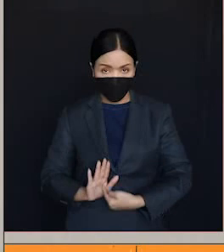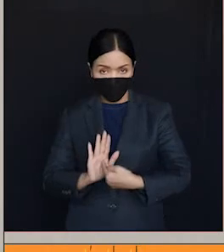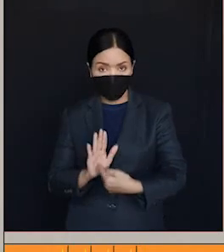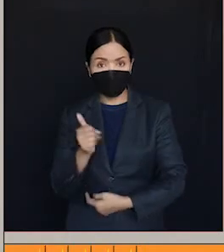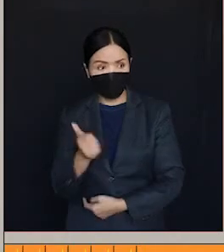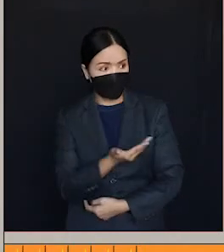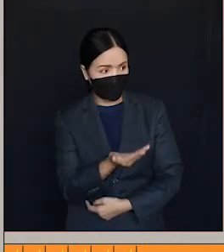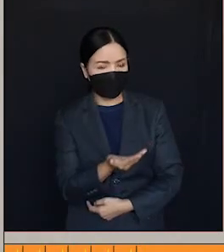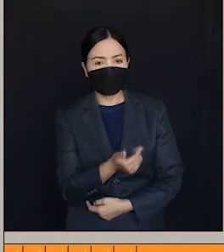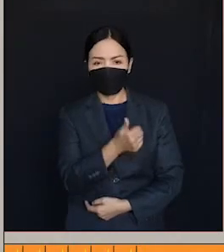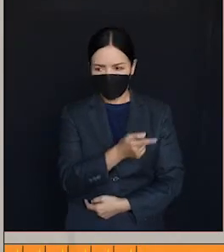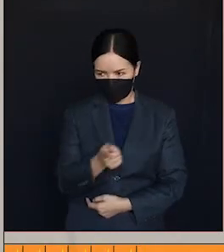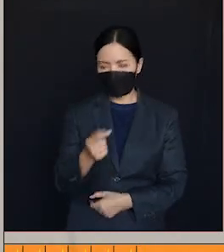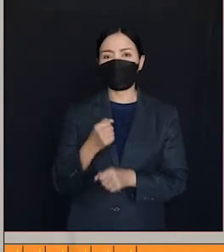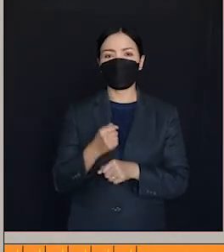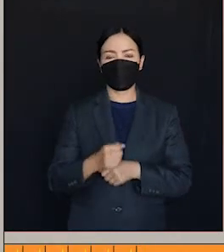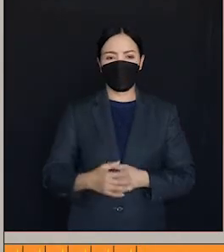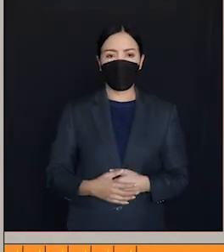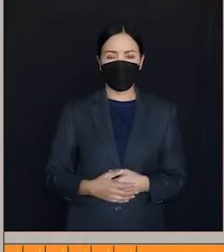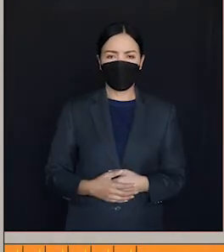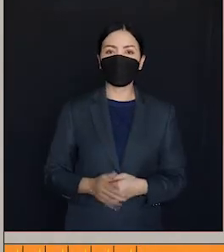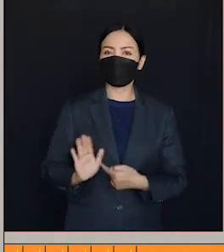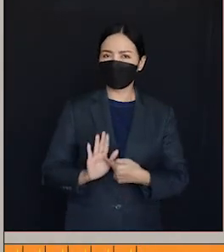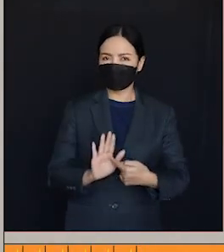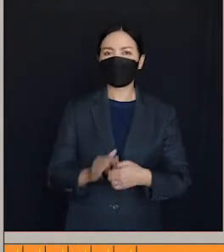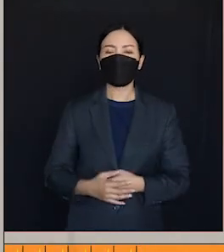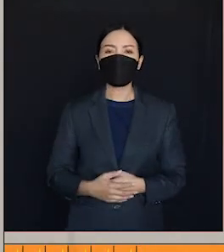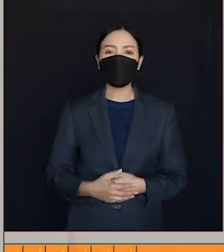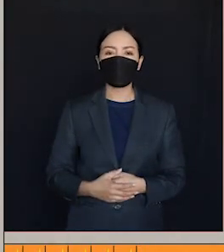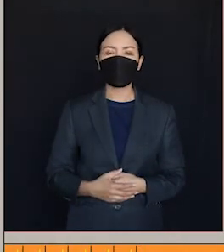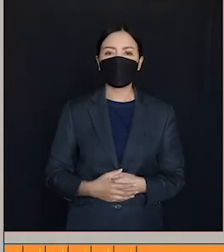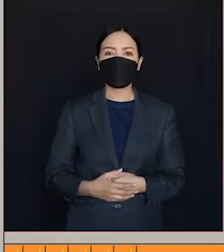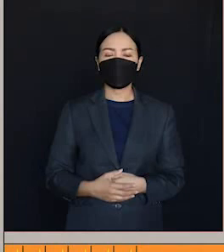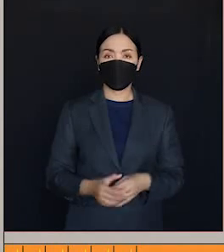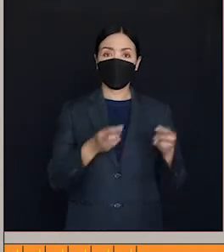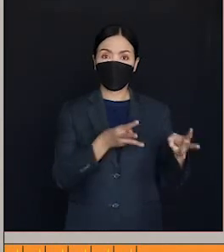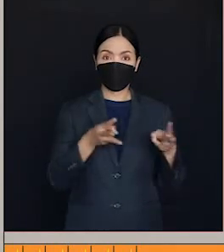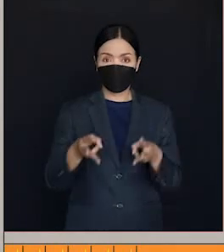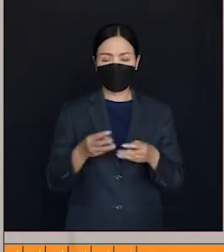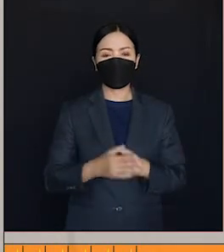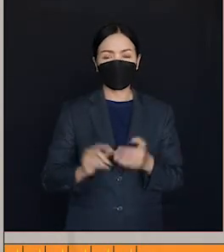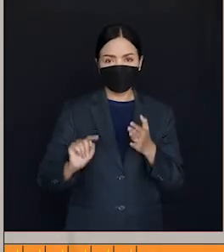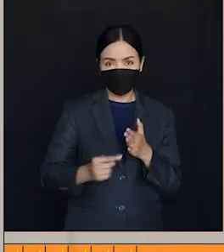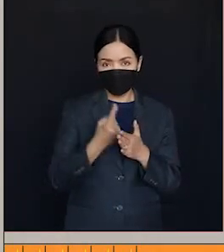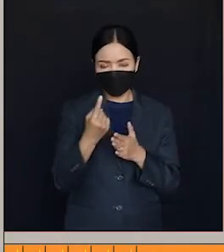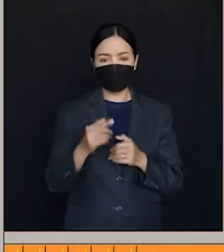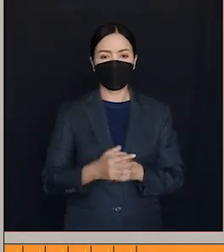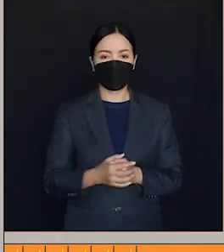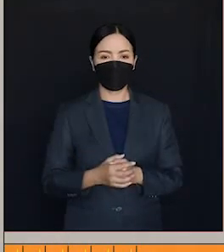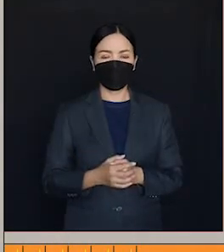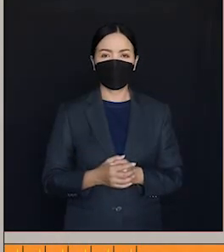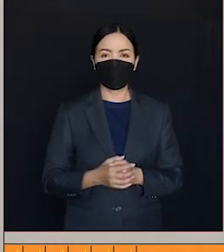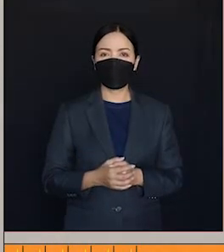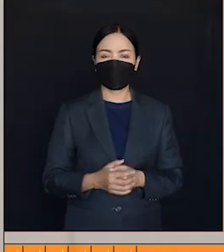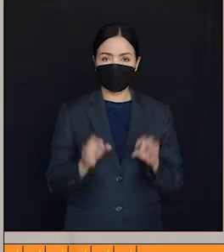ได้ไหมคะ ได้ครับ เดี๋ยวให้น้องพีทเขาสาธิตนะคะค่ะ นะครับวิธีการนะครับเราก็เริ่มจากการเข้ามานะ